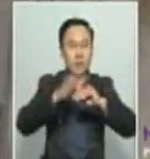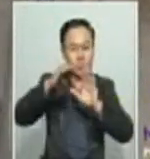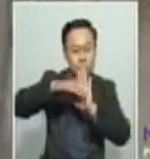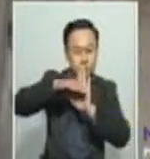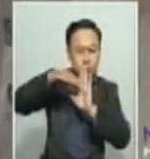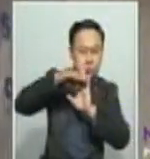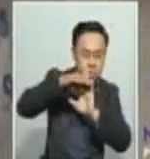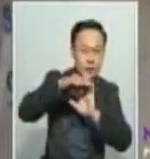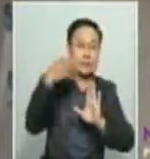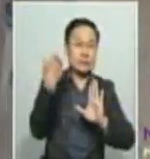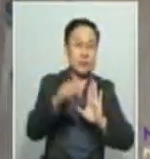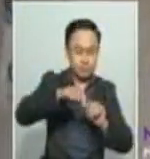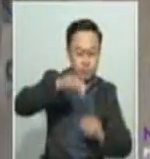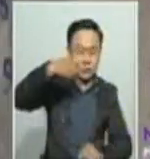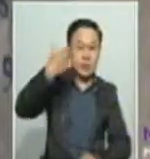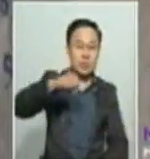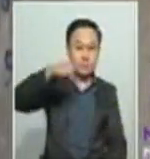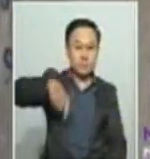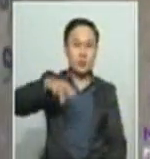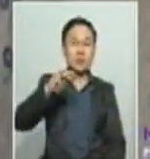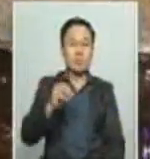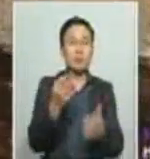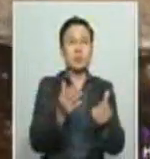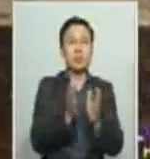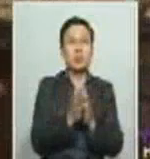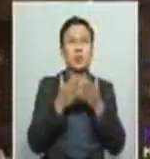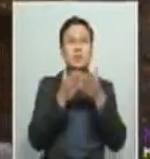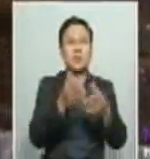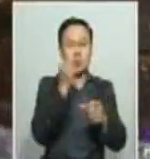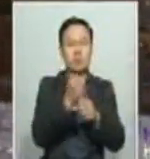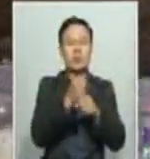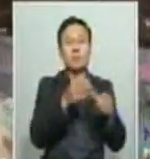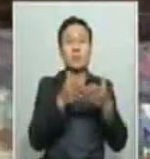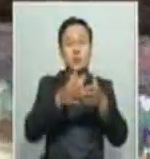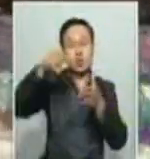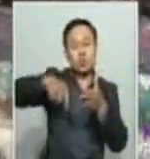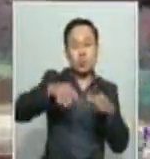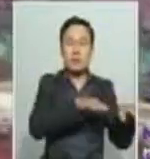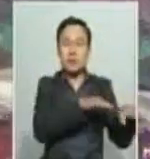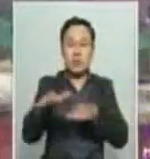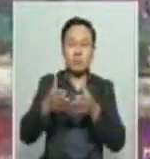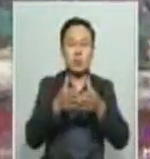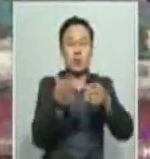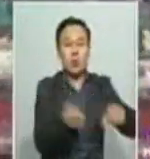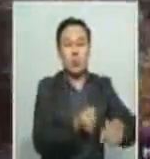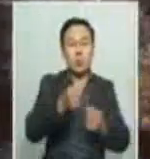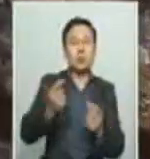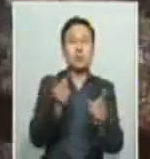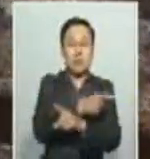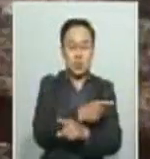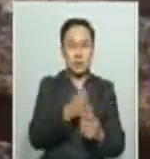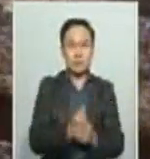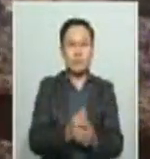ที่ชาวบ้านในบ้านท่างามอำเภออินบุรีนำเรือออกมาซ่อมแซมเพื่อเตรียมสำหรับใช้สัญจรช่วงน้ำท่วมแล้วก็บ